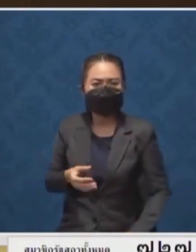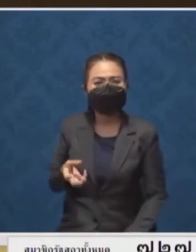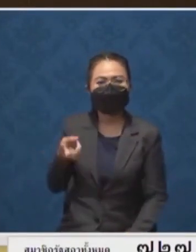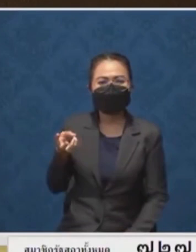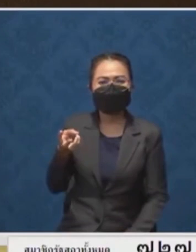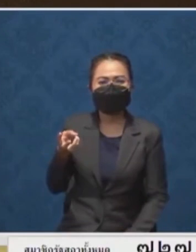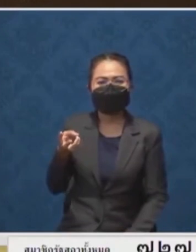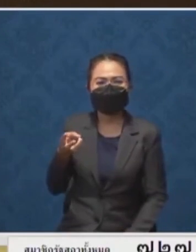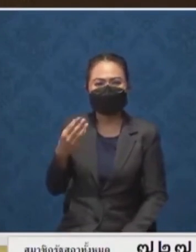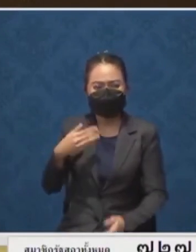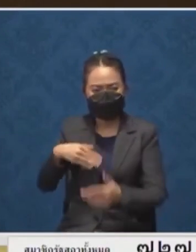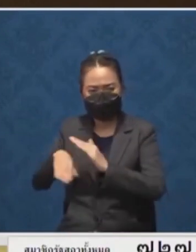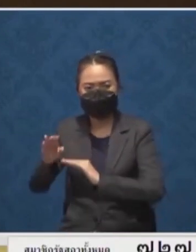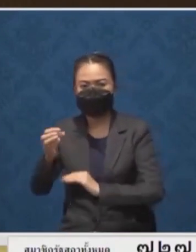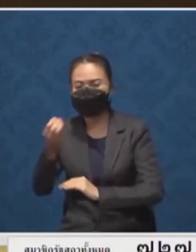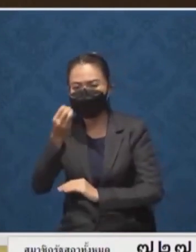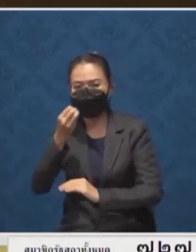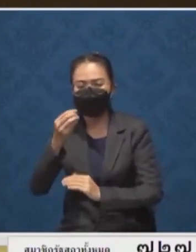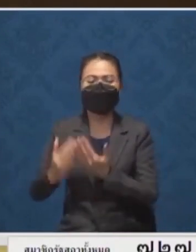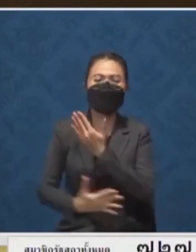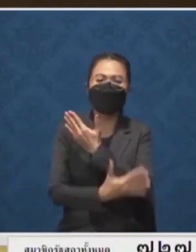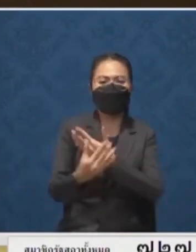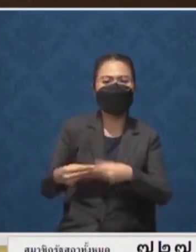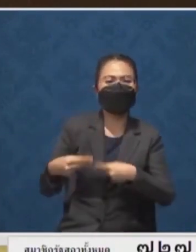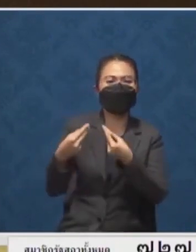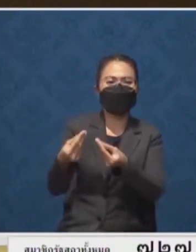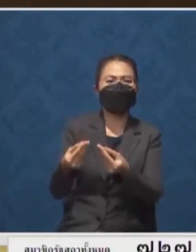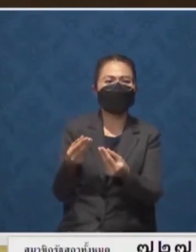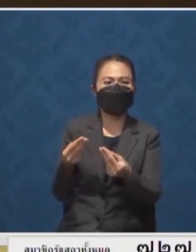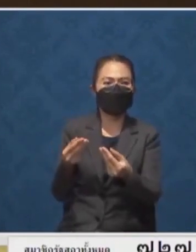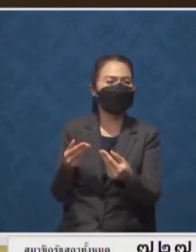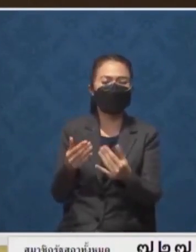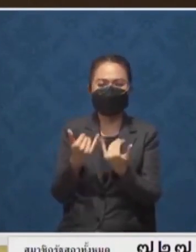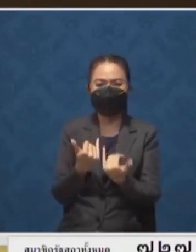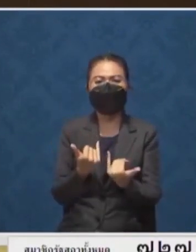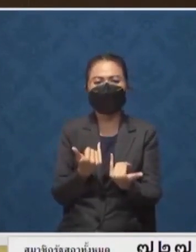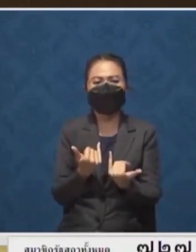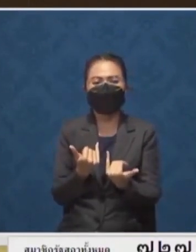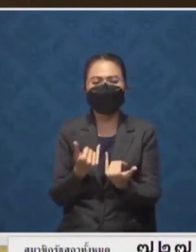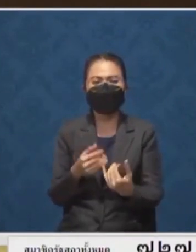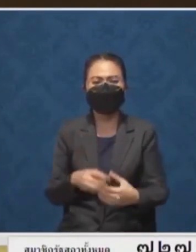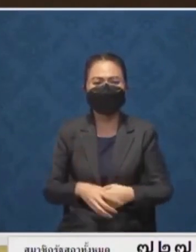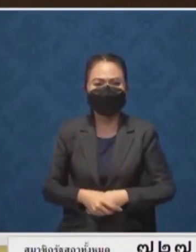ค่นั้นนะครับงั้นผมต้องให้โอกาสเฉพาะเรื่องนี้ตอนนี้นะครับ